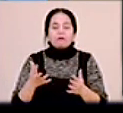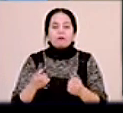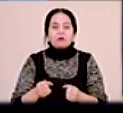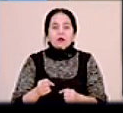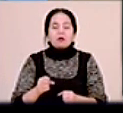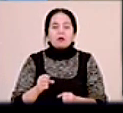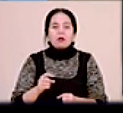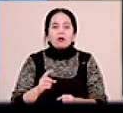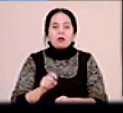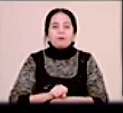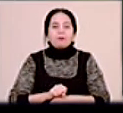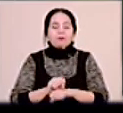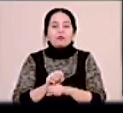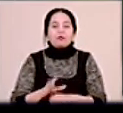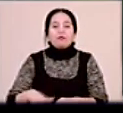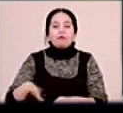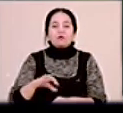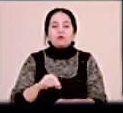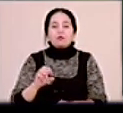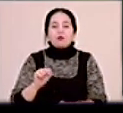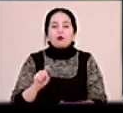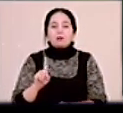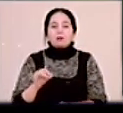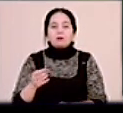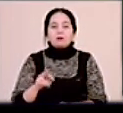Азию. Но как?